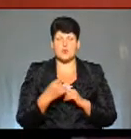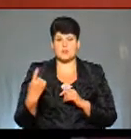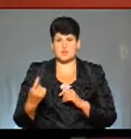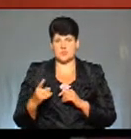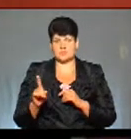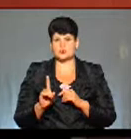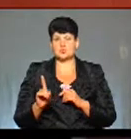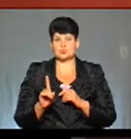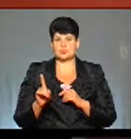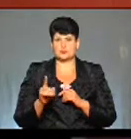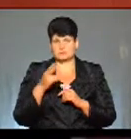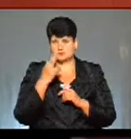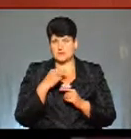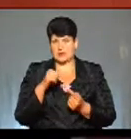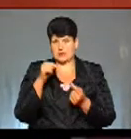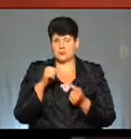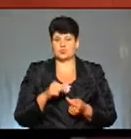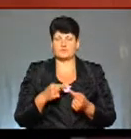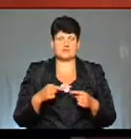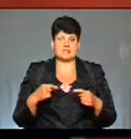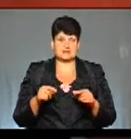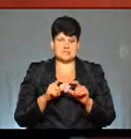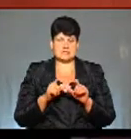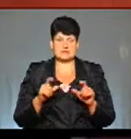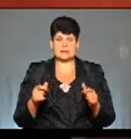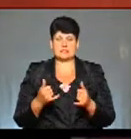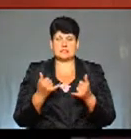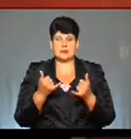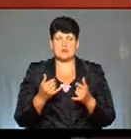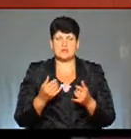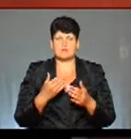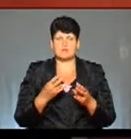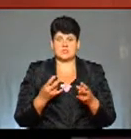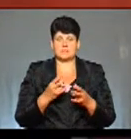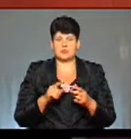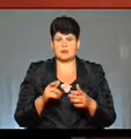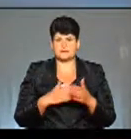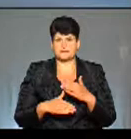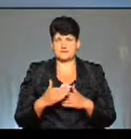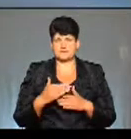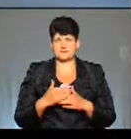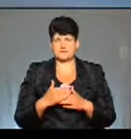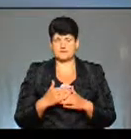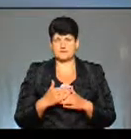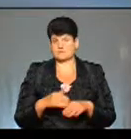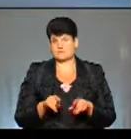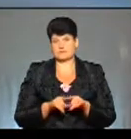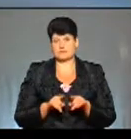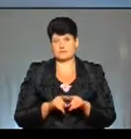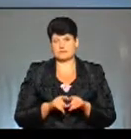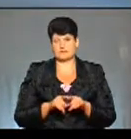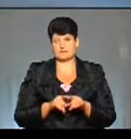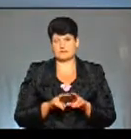щодо адаптованості різних закладів для потреб людей з інвалідністю. Тотожно.